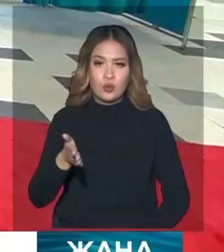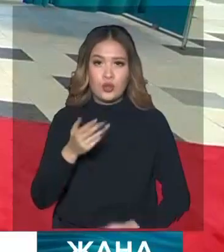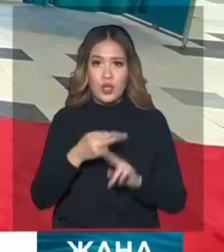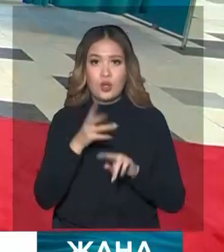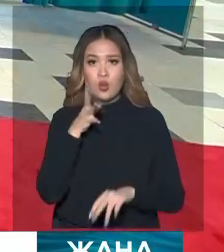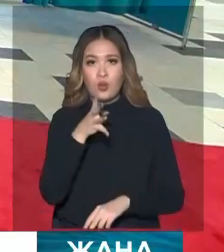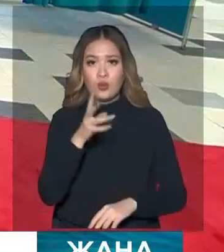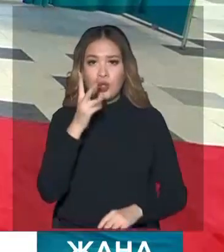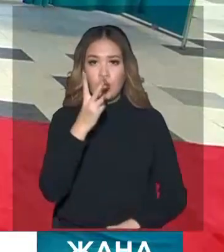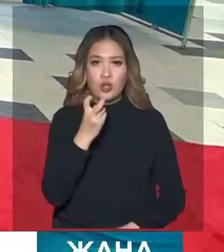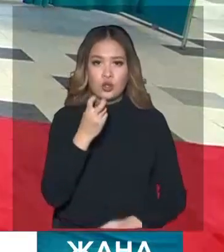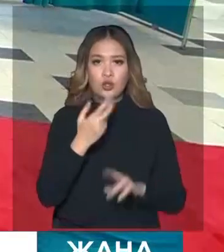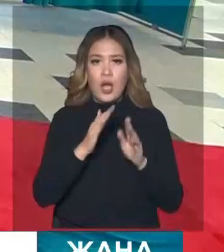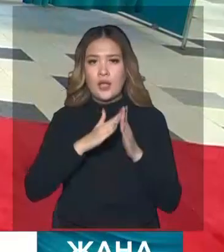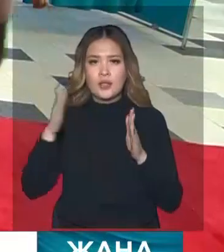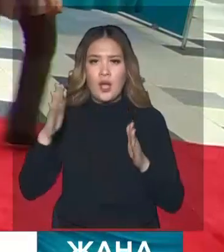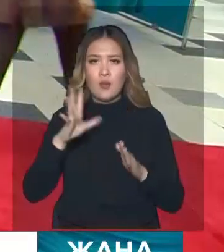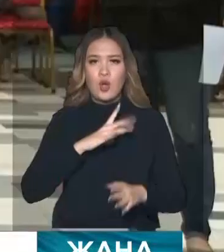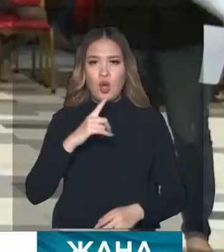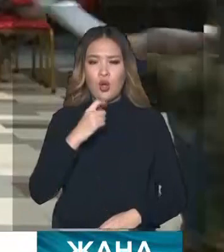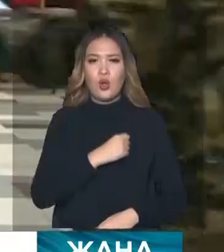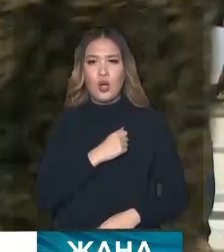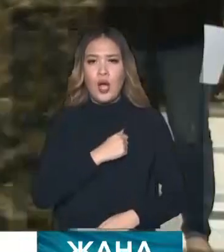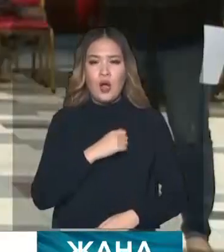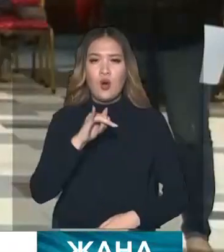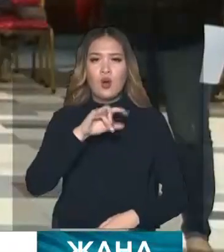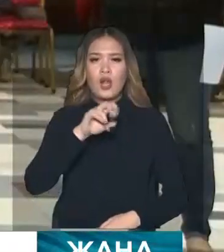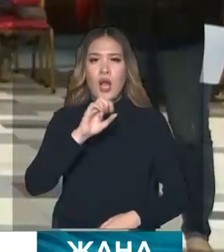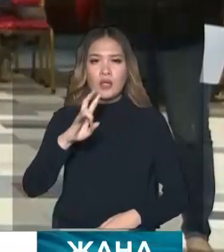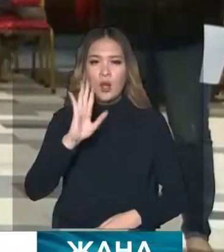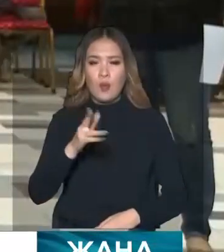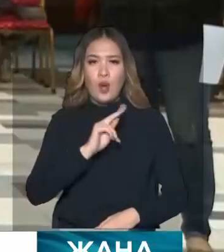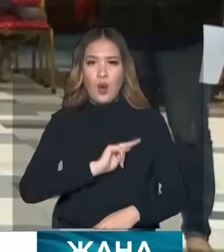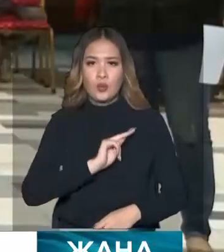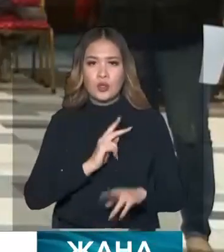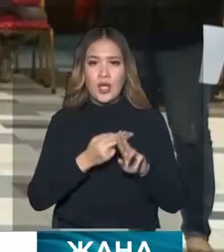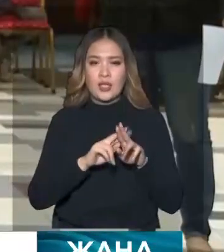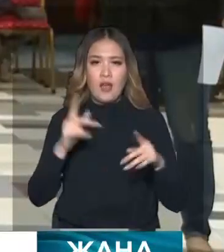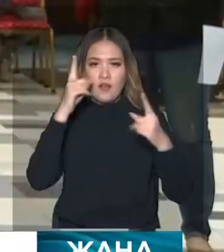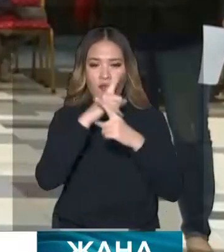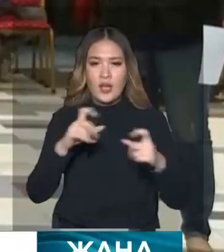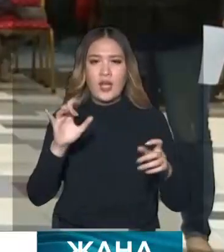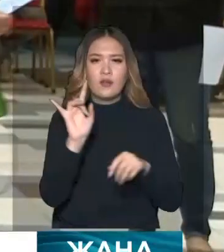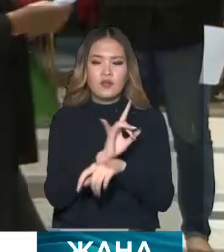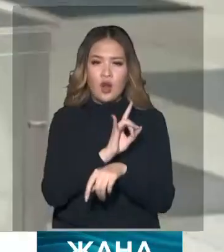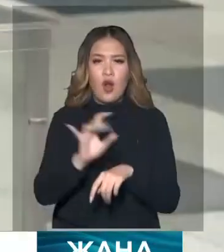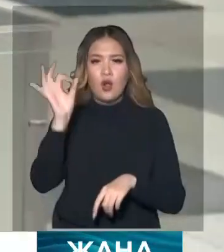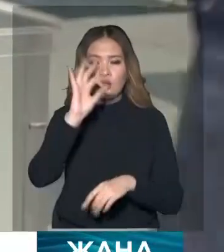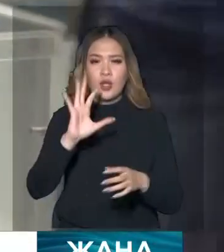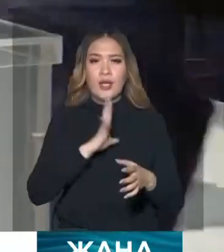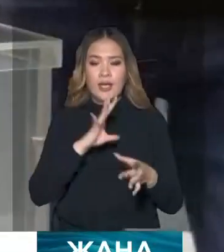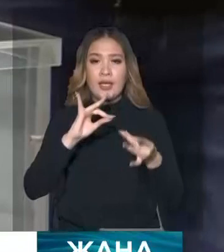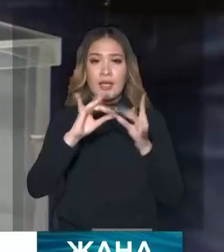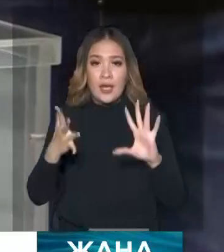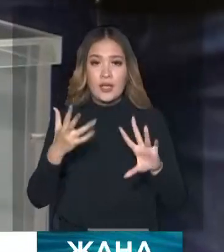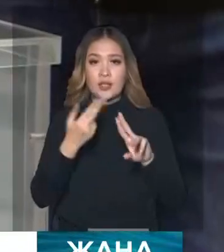ичинде 4200-дөн астам улуттук улан аскерилери де бар. Фейк акпараттар таралуунун алдын алуу үчүн бухаралык акпарат куралдары